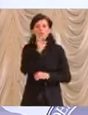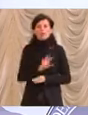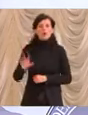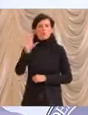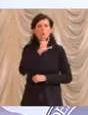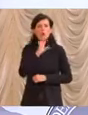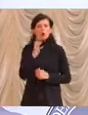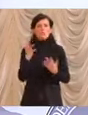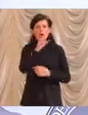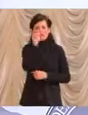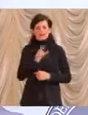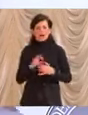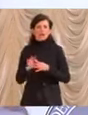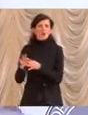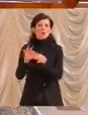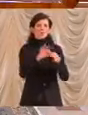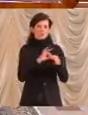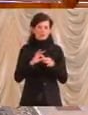coesa. Ministro.